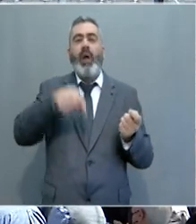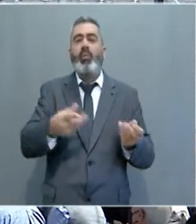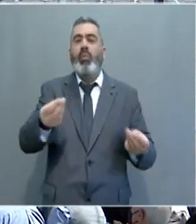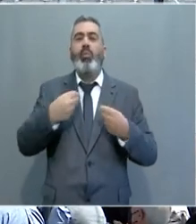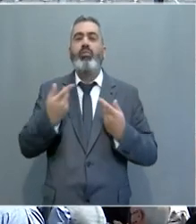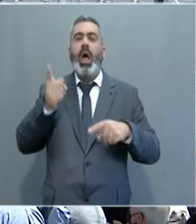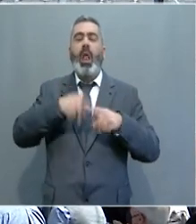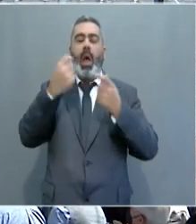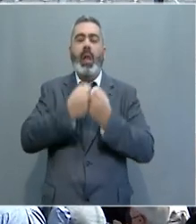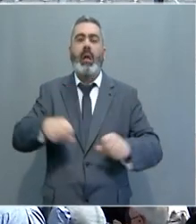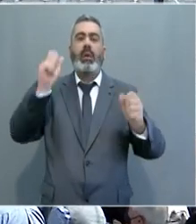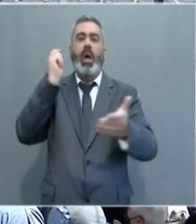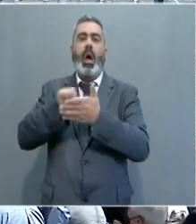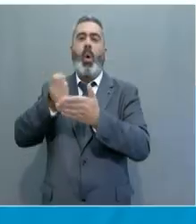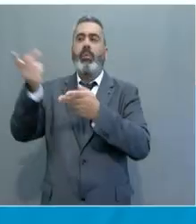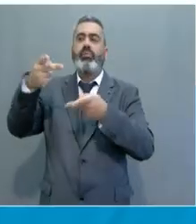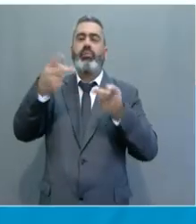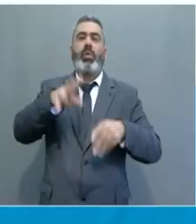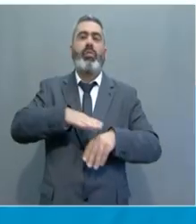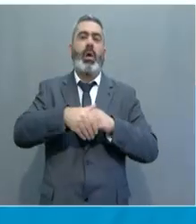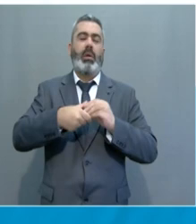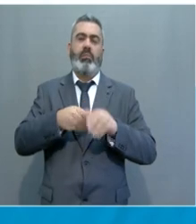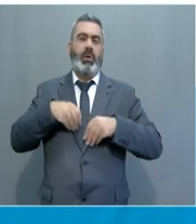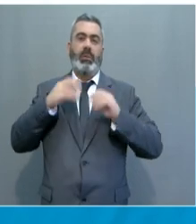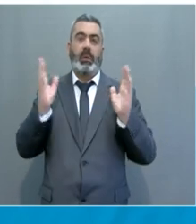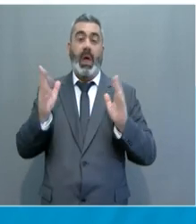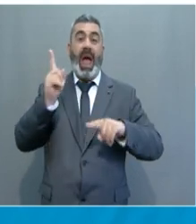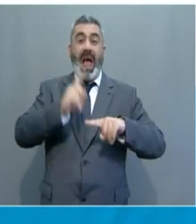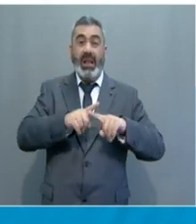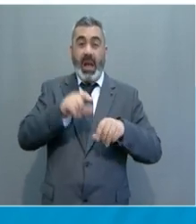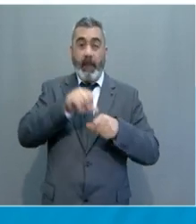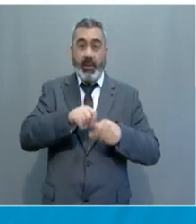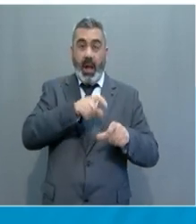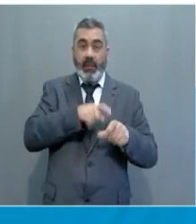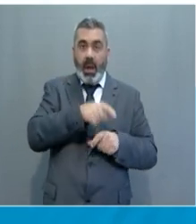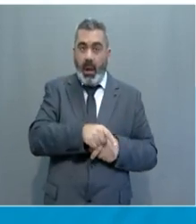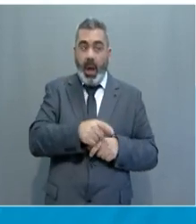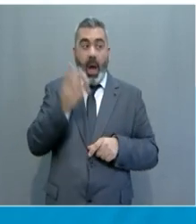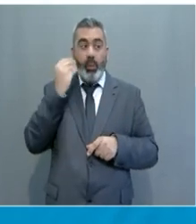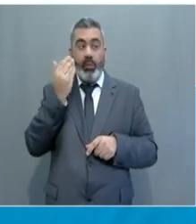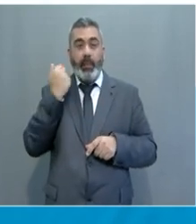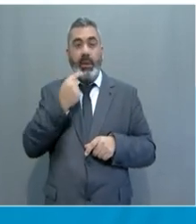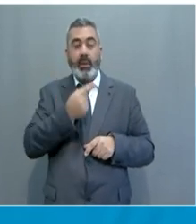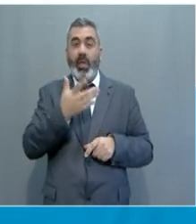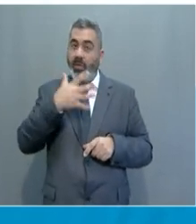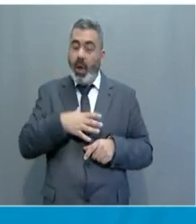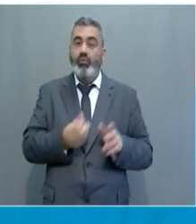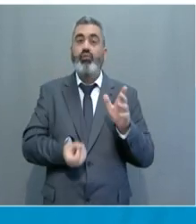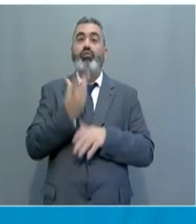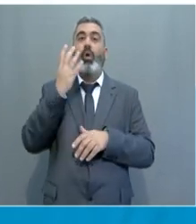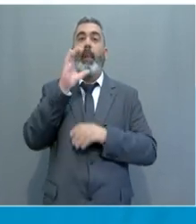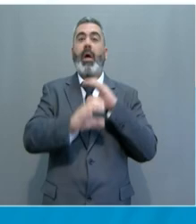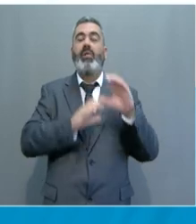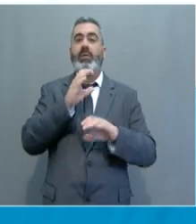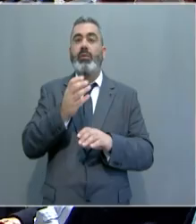Και άκουσα με πολύ μεγάλο ενδιαφέρον ότι τα ελληνικά πετρέλαια προτίθεται να συμπληρώσουν αυτήν την εντυπωσιακή επένδυση με